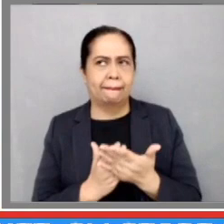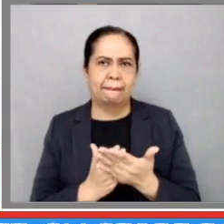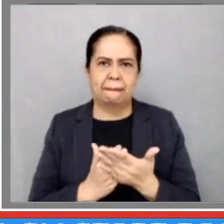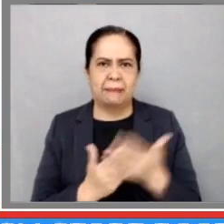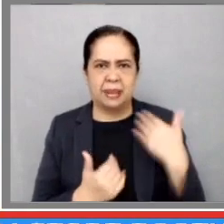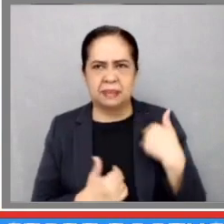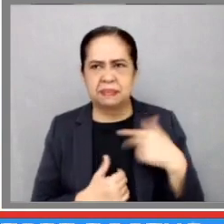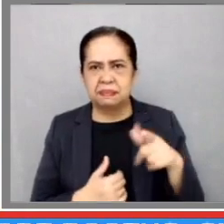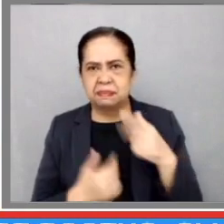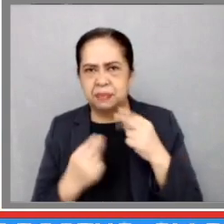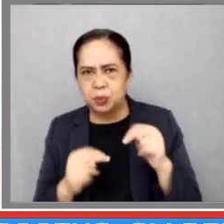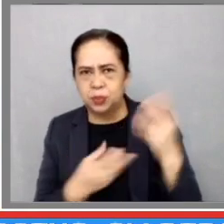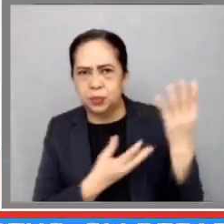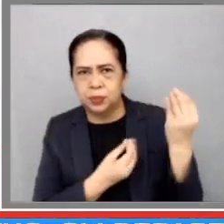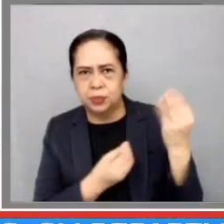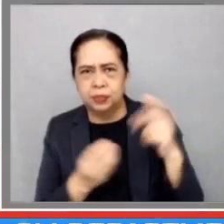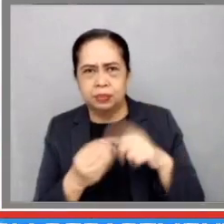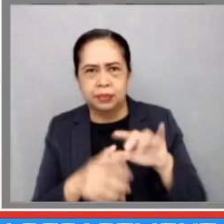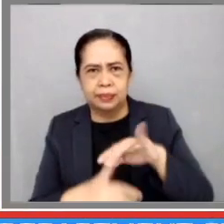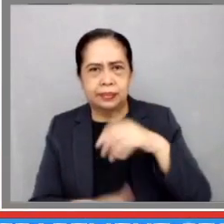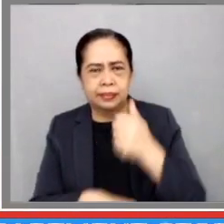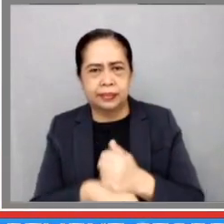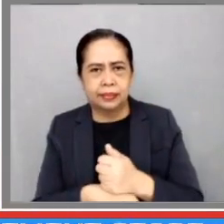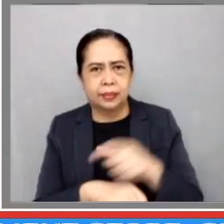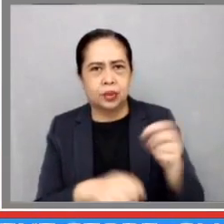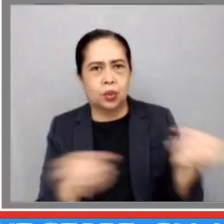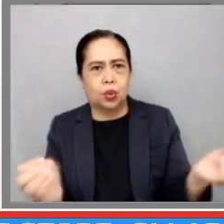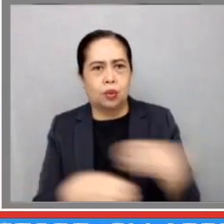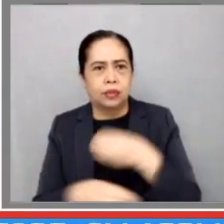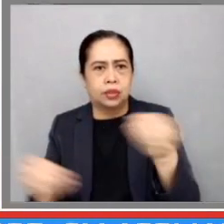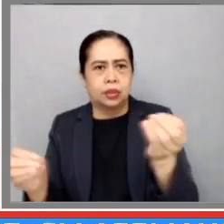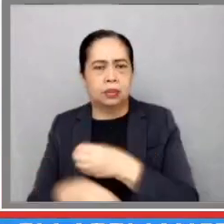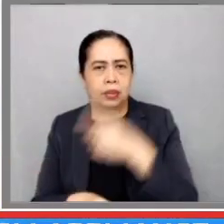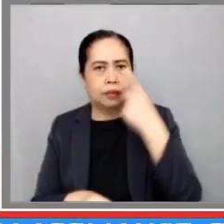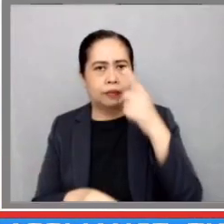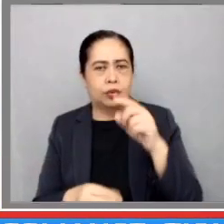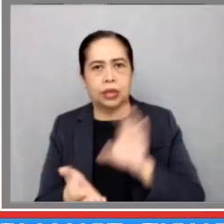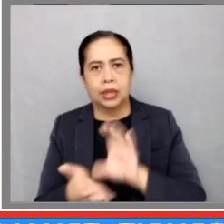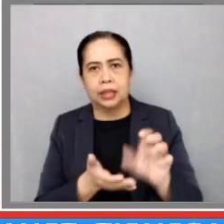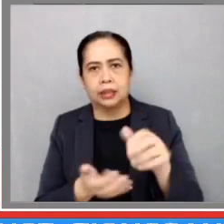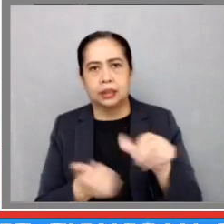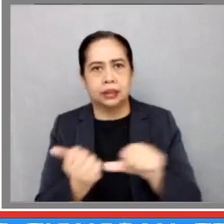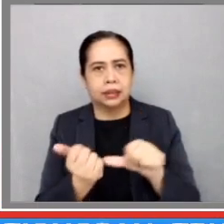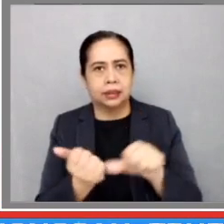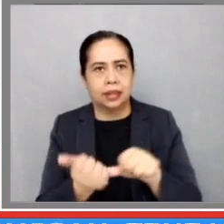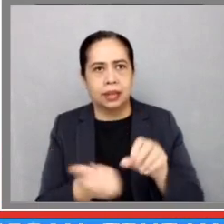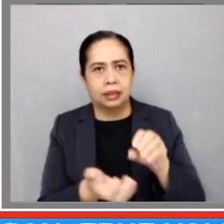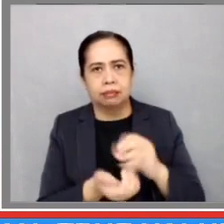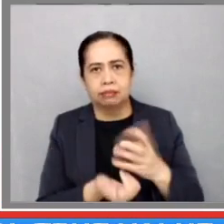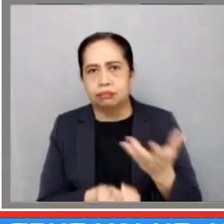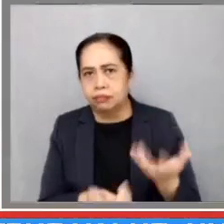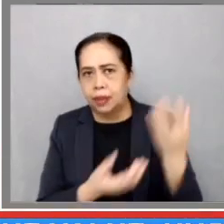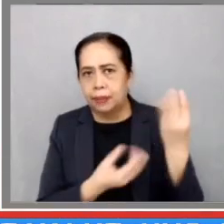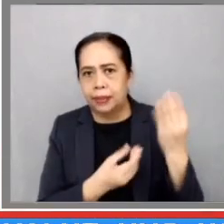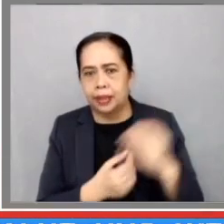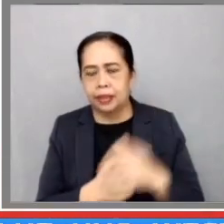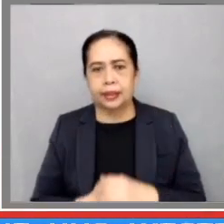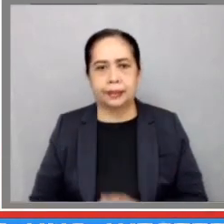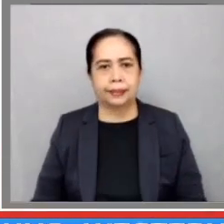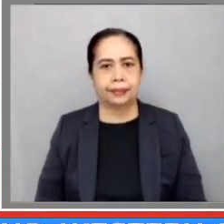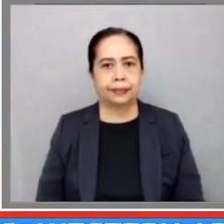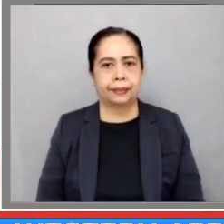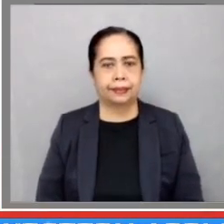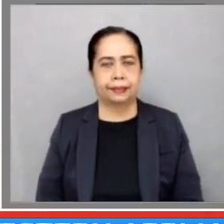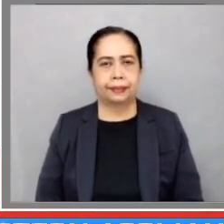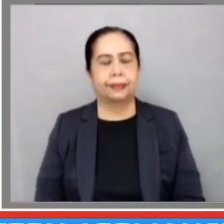doon sa, tinatag nyo po na satellite offices para sa cash assistance? Ano ho ba ang update doon? Well, pag, tama